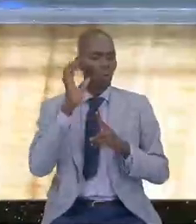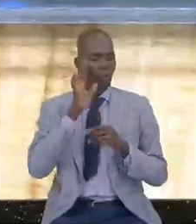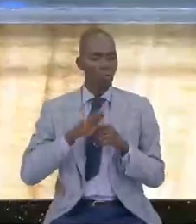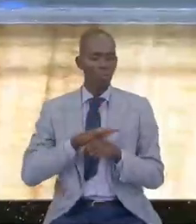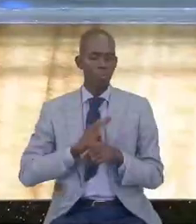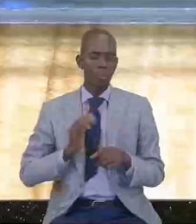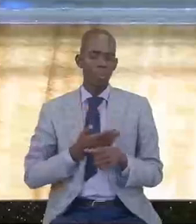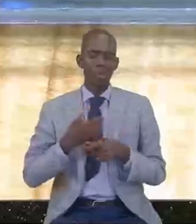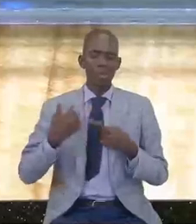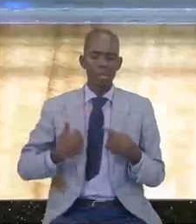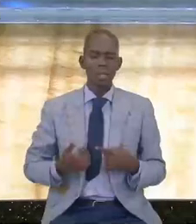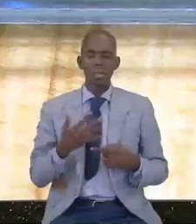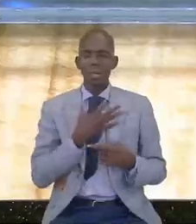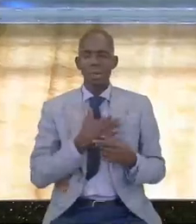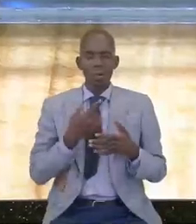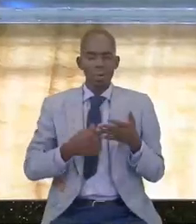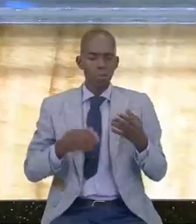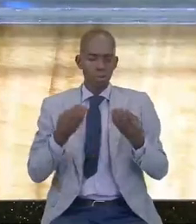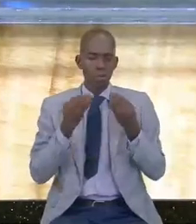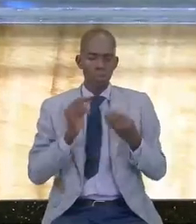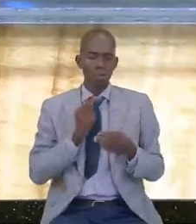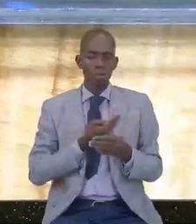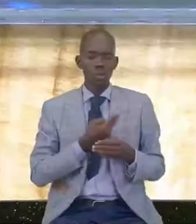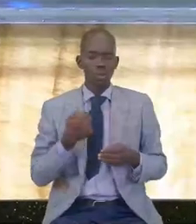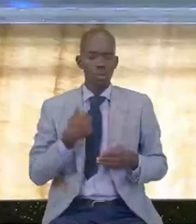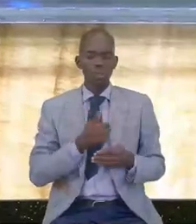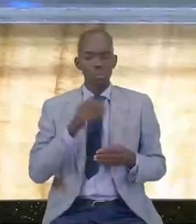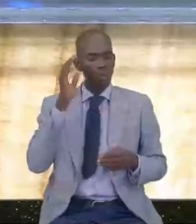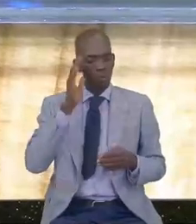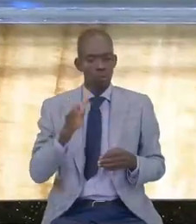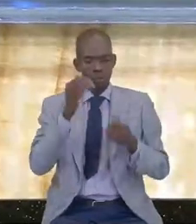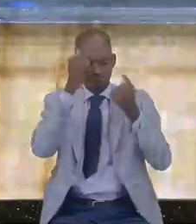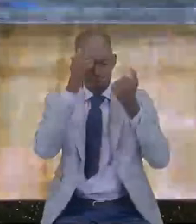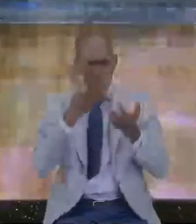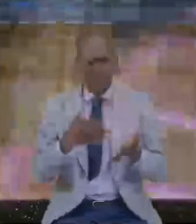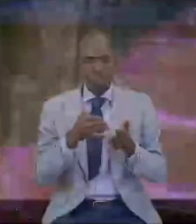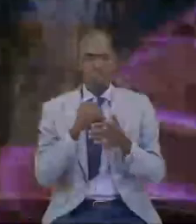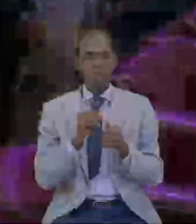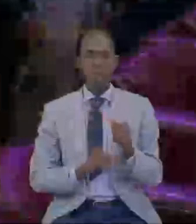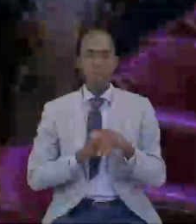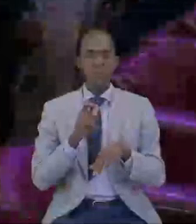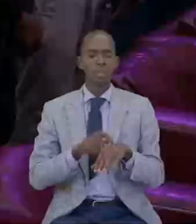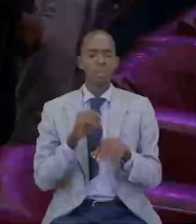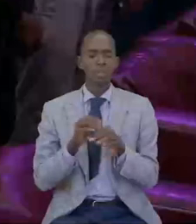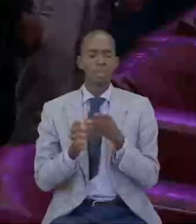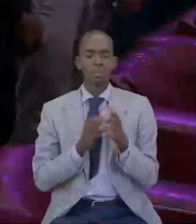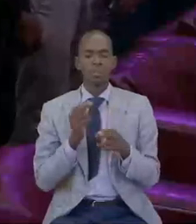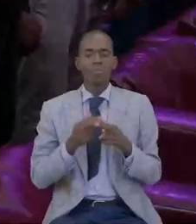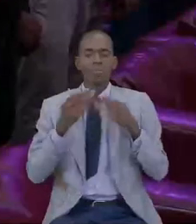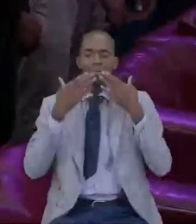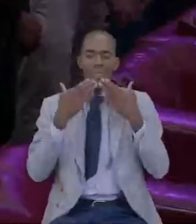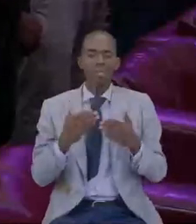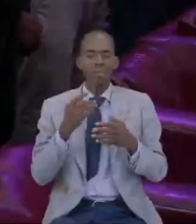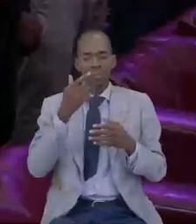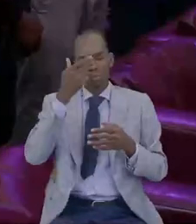enseignes, accorde-la à tout moment au nom de Jésus. Nous te remercions pour l'exaucement. Au